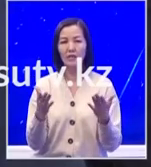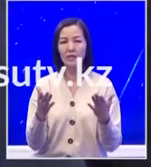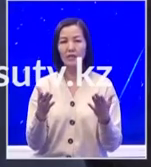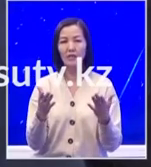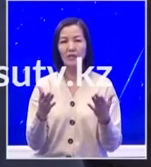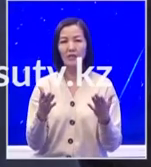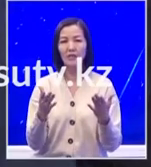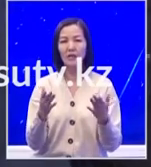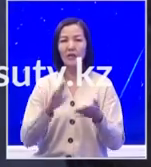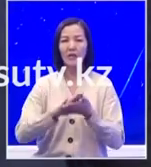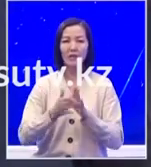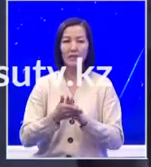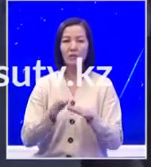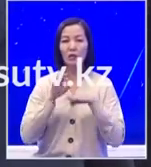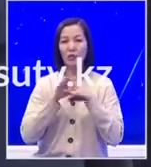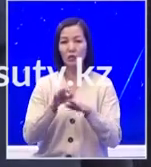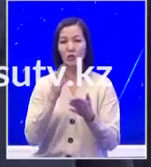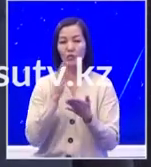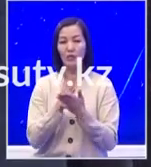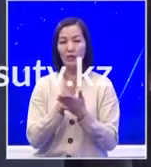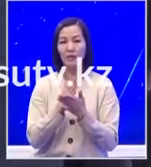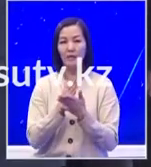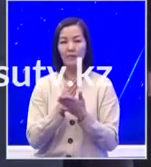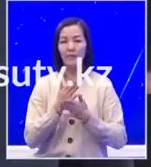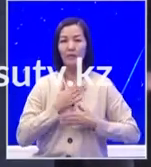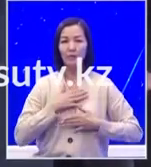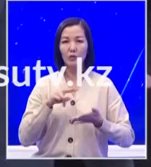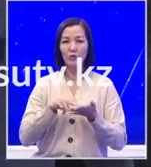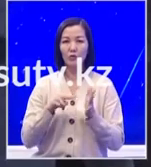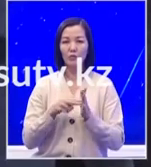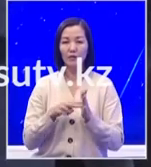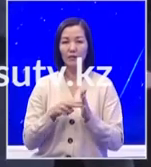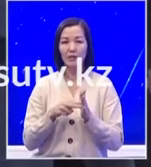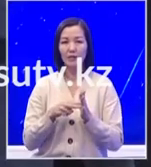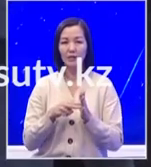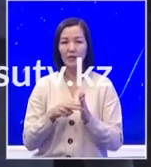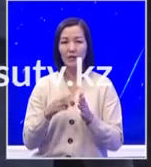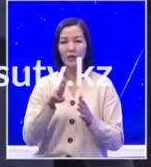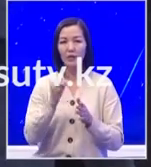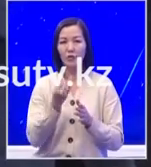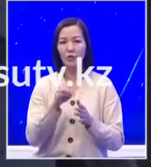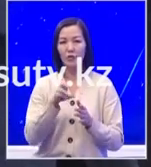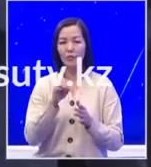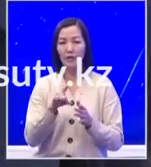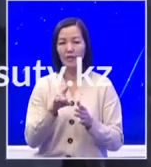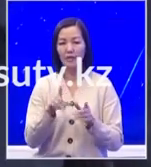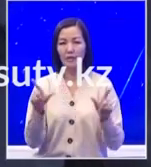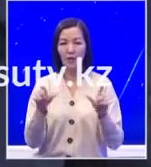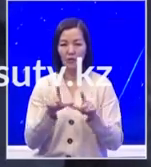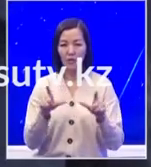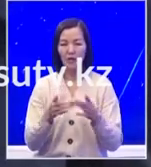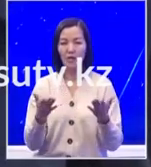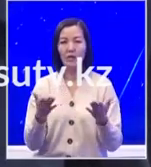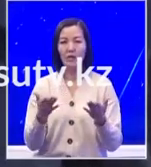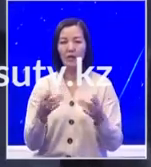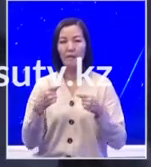желілерімен келісім шарт жасалып жатыр. Біздің жоспарымызда жаңағы осы Тоймарт сауда желісімен және